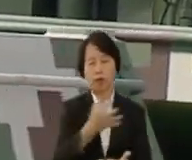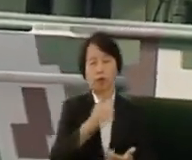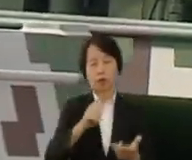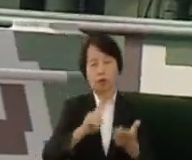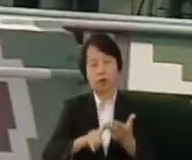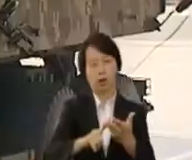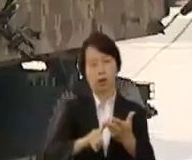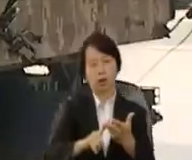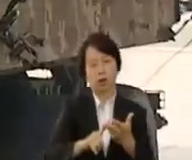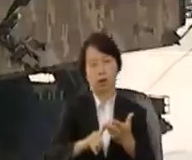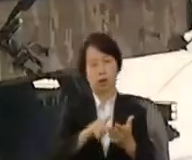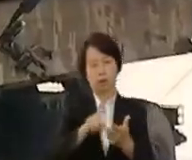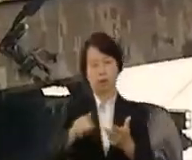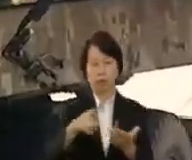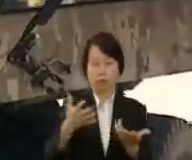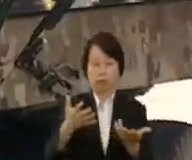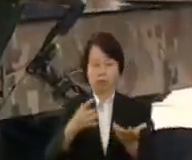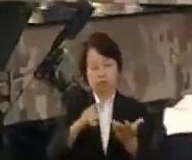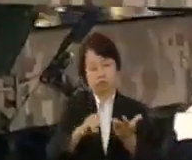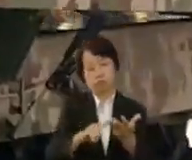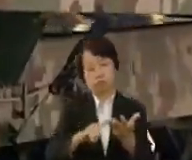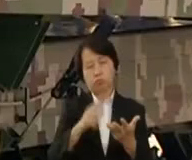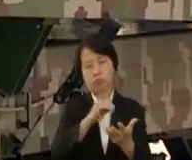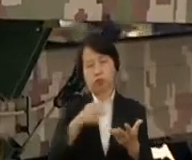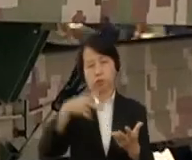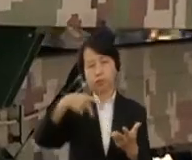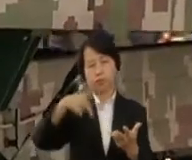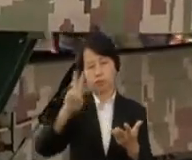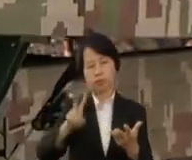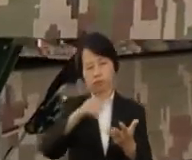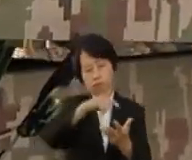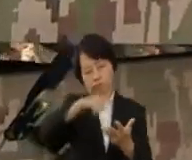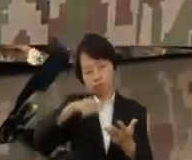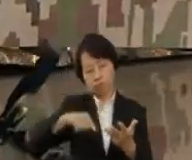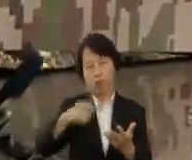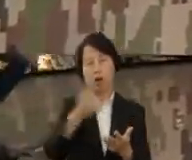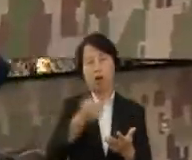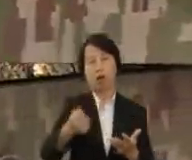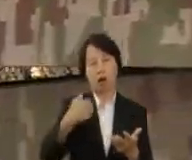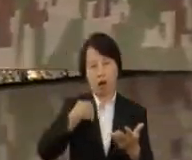juga Bridge Vehicle atau BV.